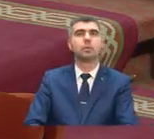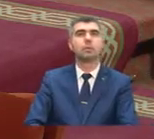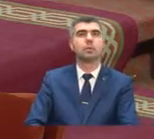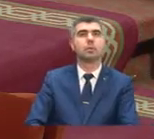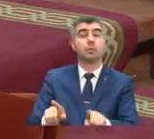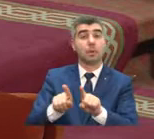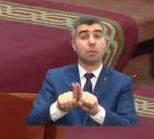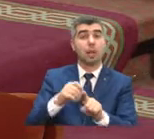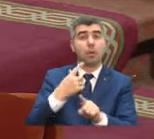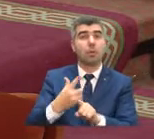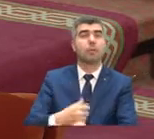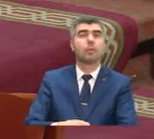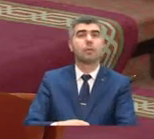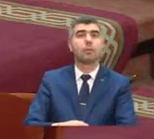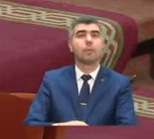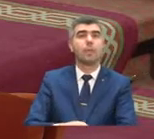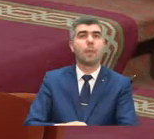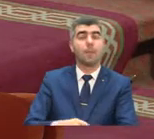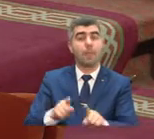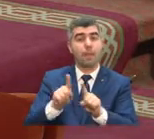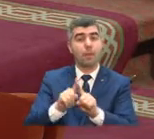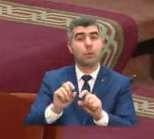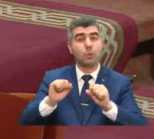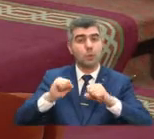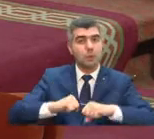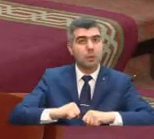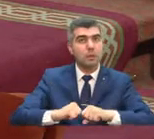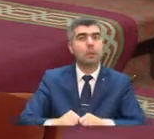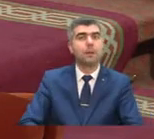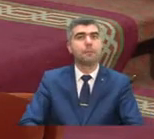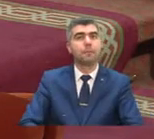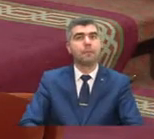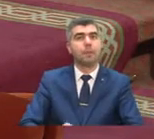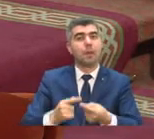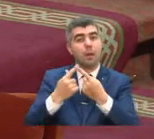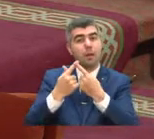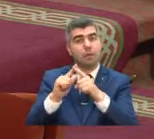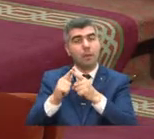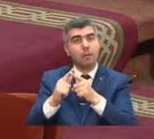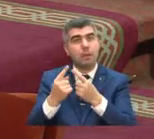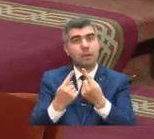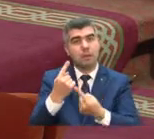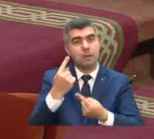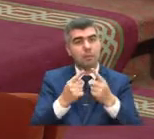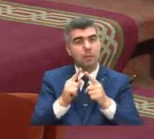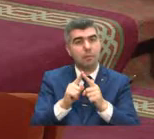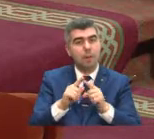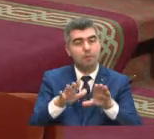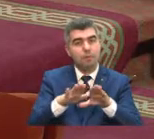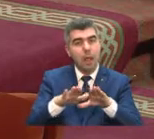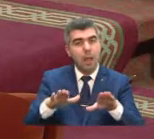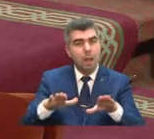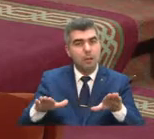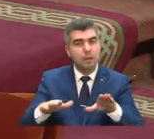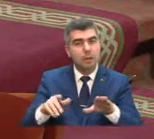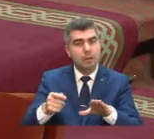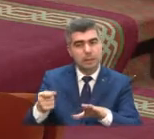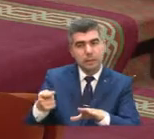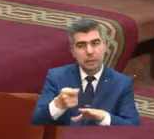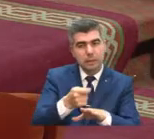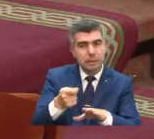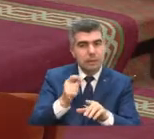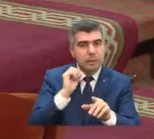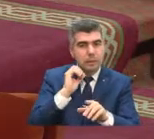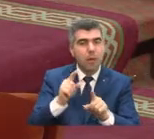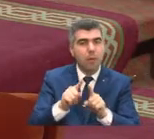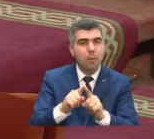اللي غيسمح لنا من جهه اننا على غرار ما كيدار في الاراضي السقويه غيدار في الاراضي